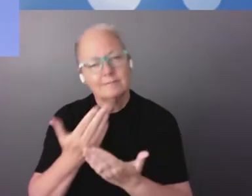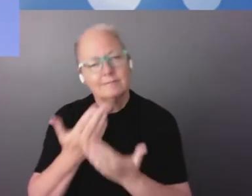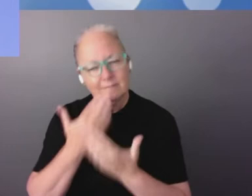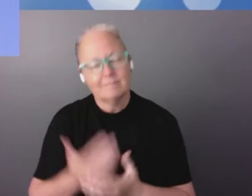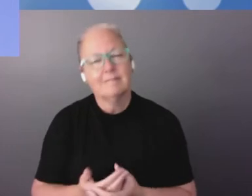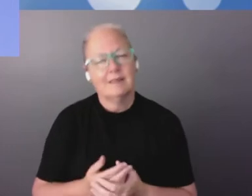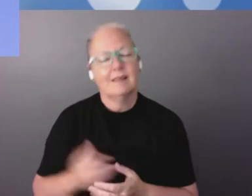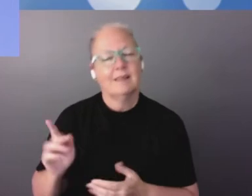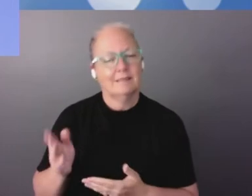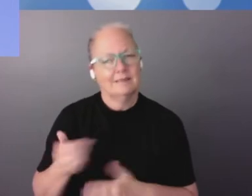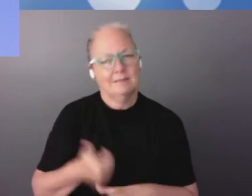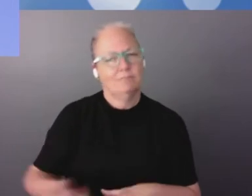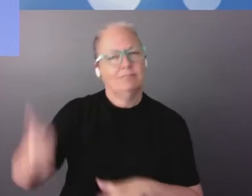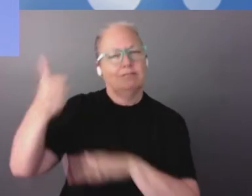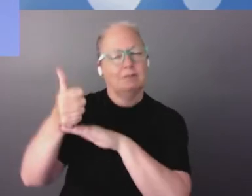شكرا جزيلا